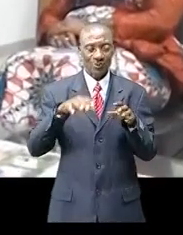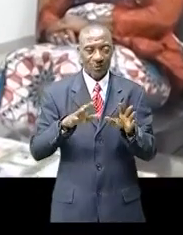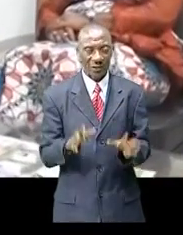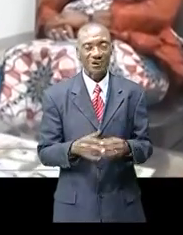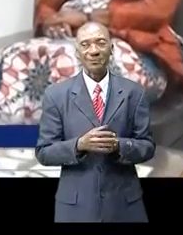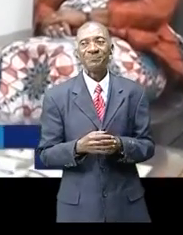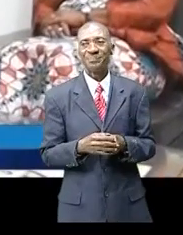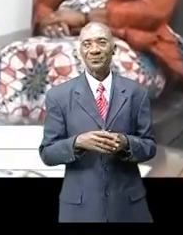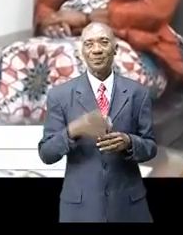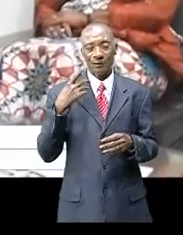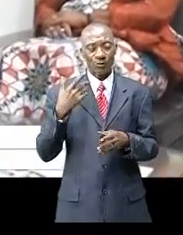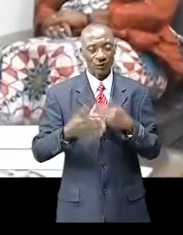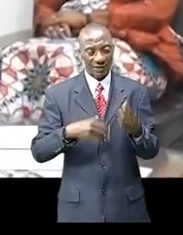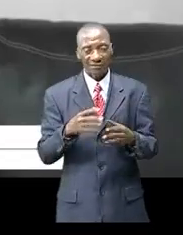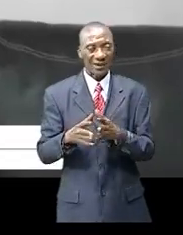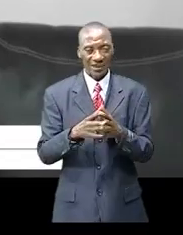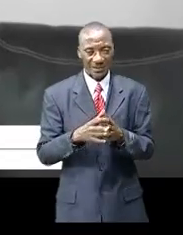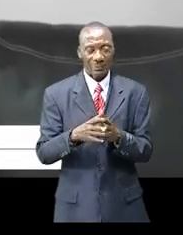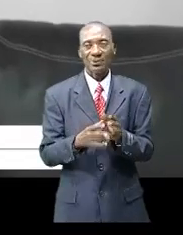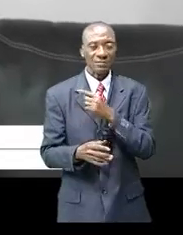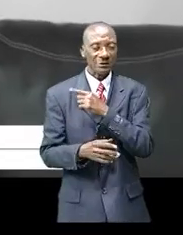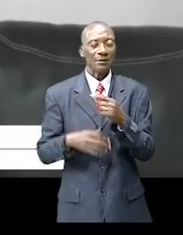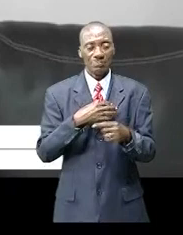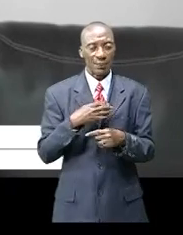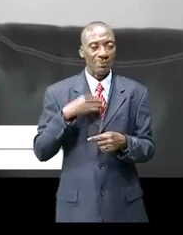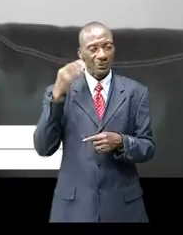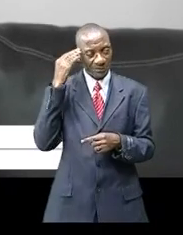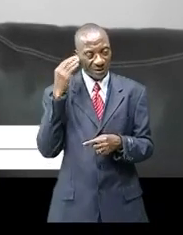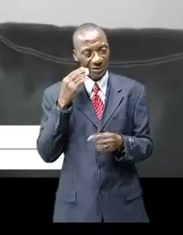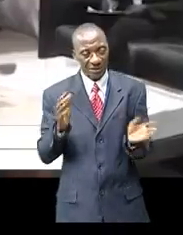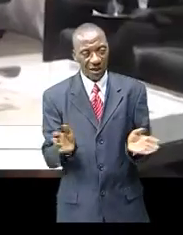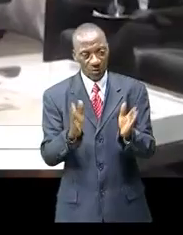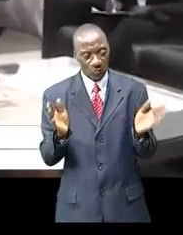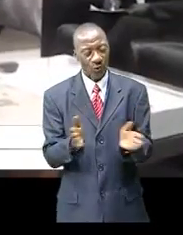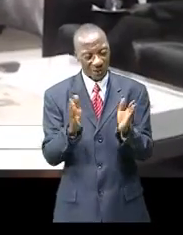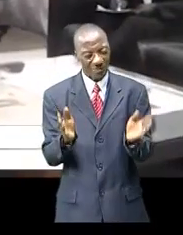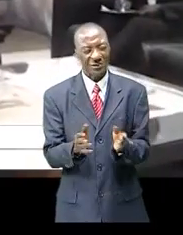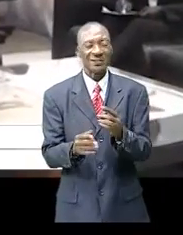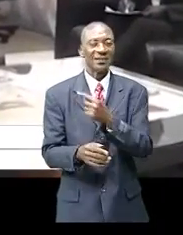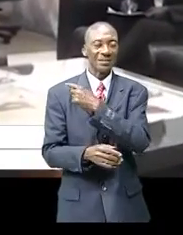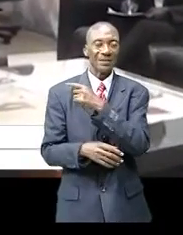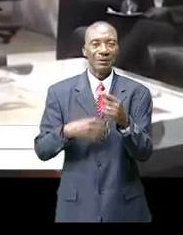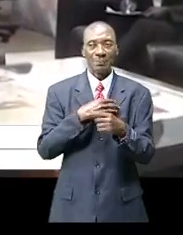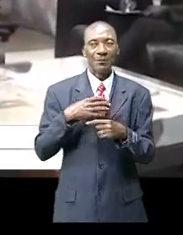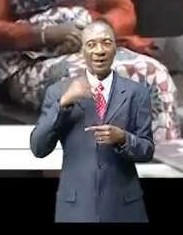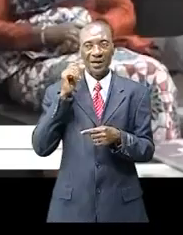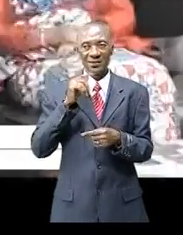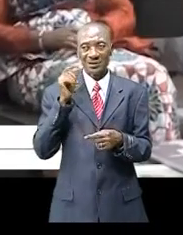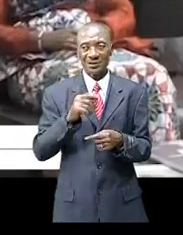des efforts, les encouragements de la patronne du genre tombent à point nommé pour qu'enfin la voix féminine de la RDC